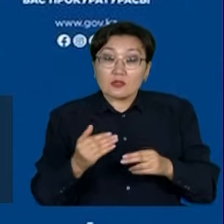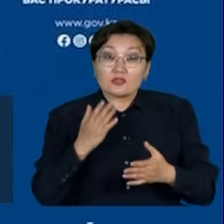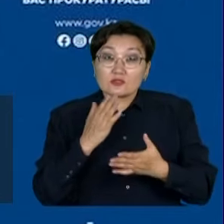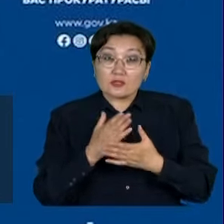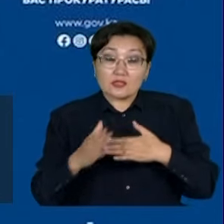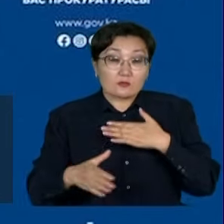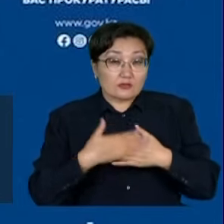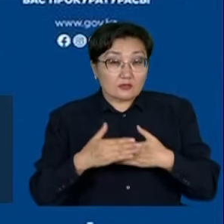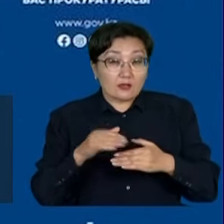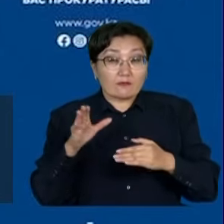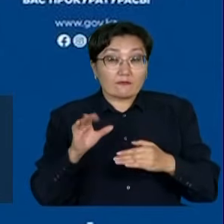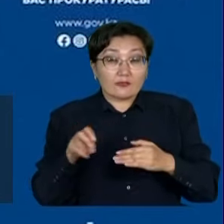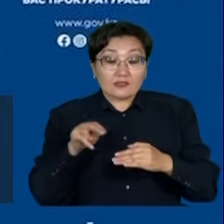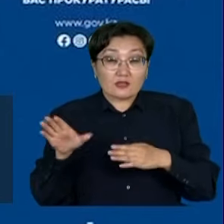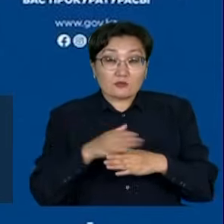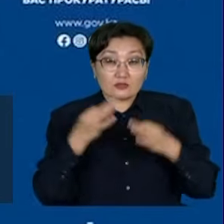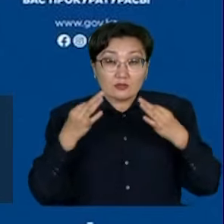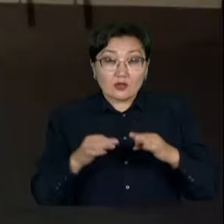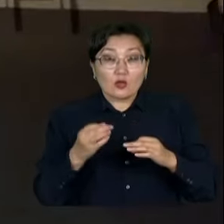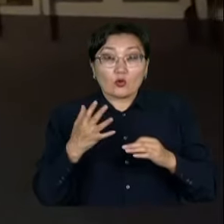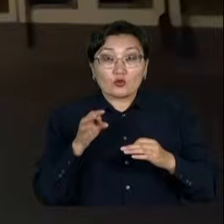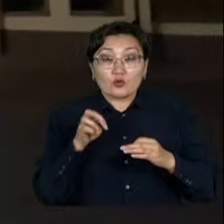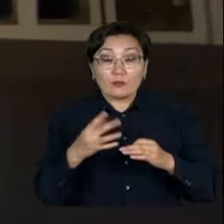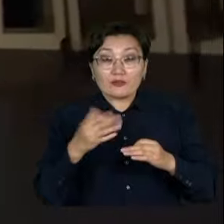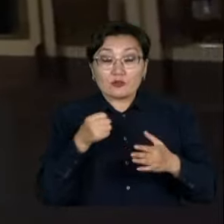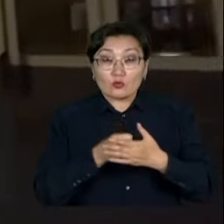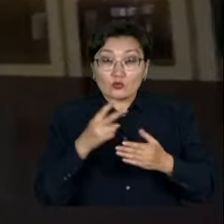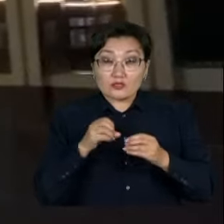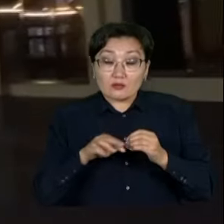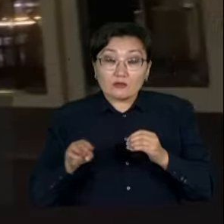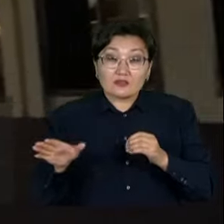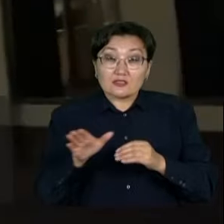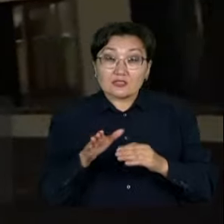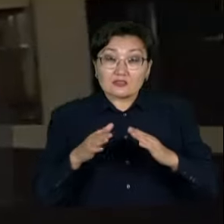предусмотрено наказание в виде лишения свободы сроком от 5 до 10 лет с конфискацией имущества.